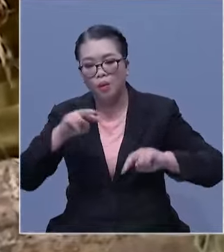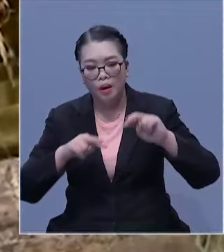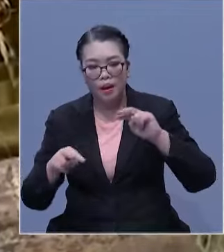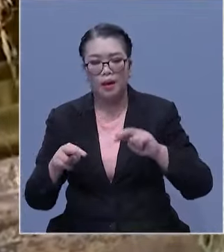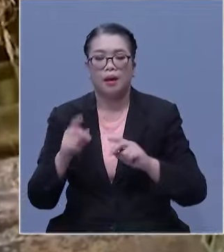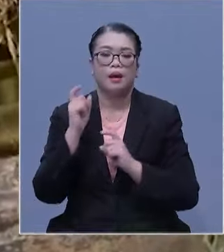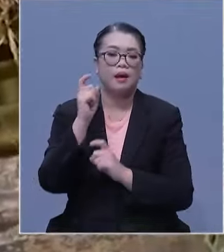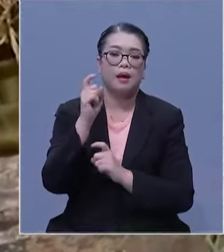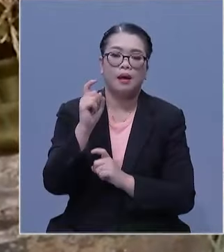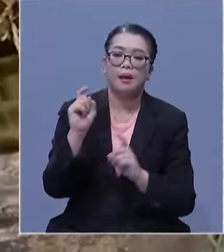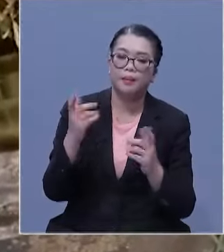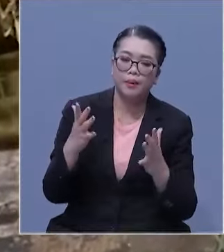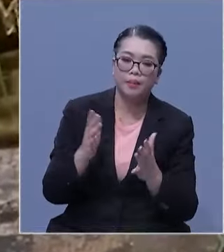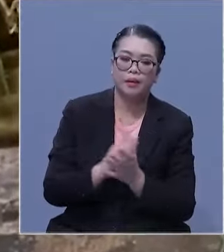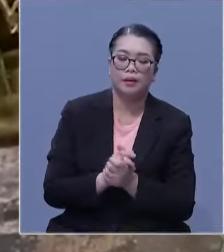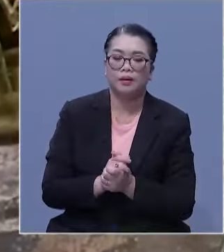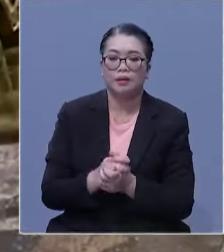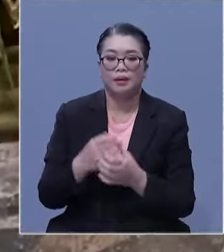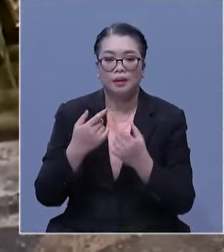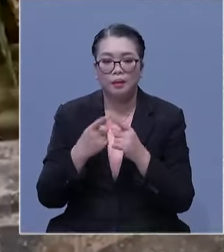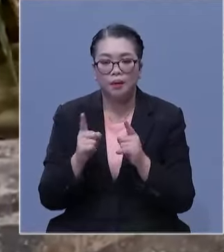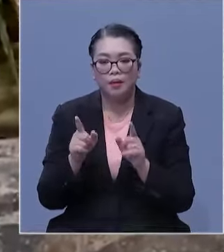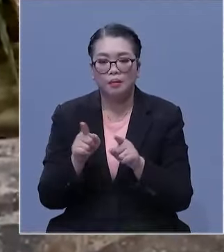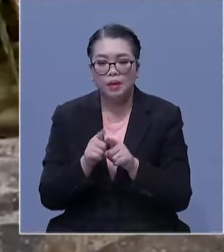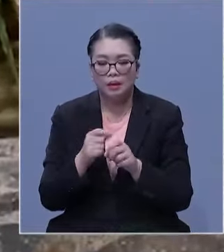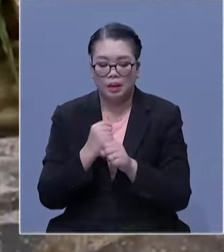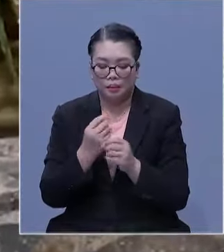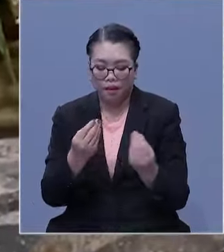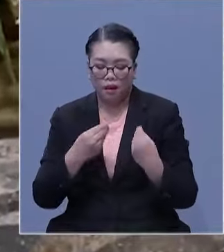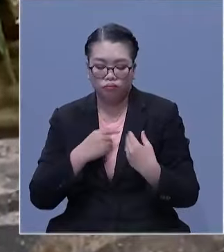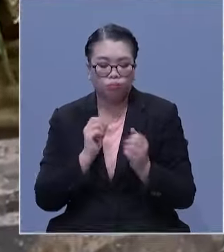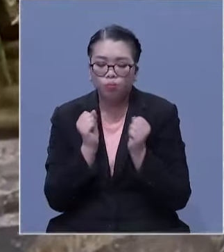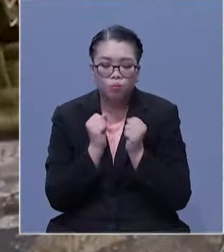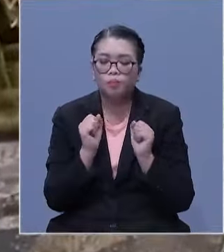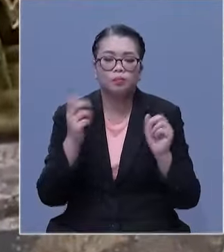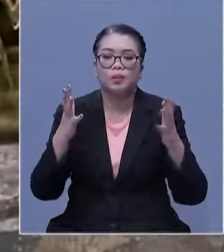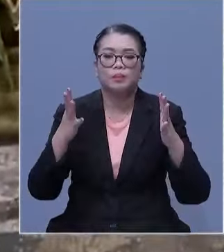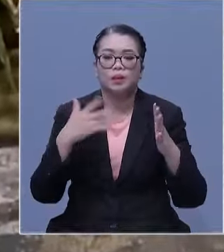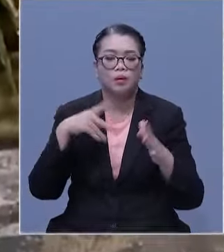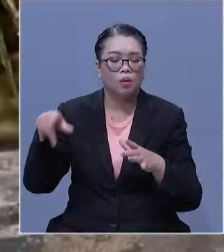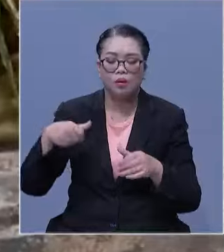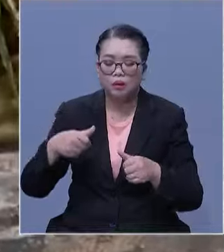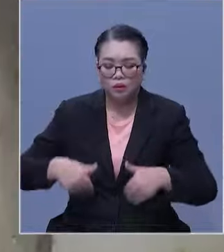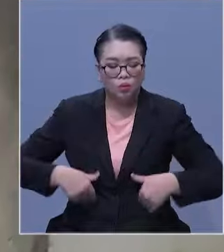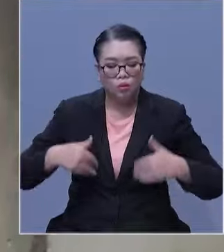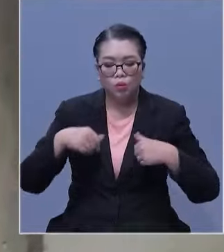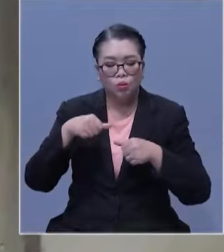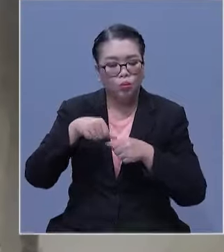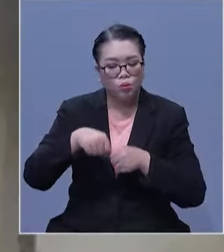ผดมีภัยอะไรแลไม่มีสิ่งที่ทำใหเรากลัวอะไร ไม่มีเพรเราอยู่บ sociedad